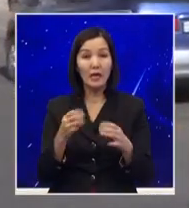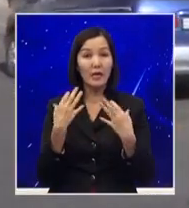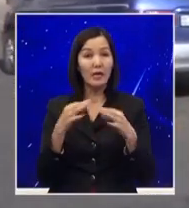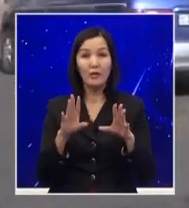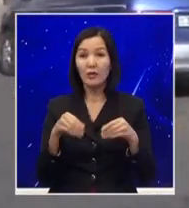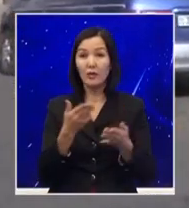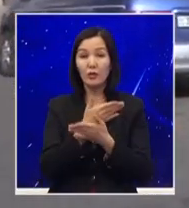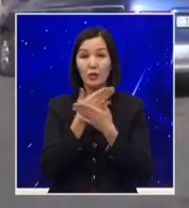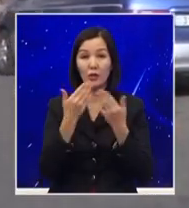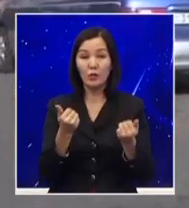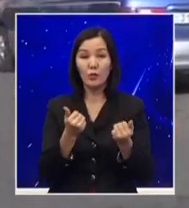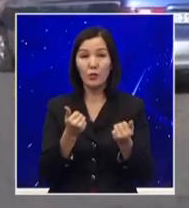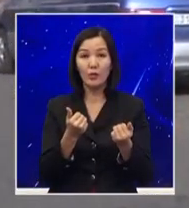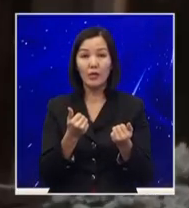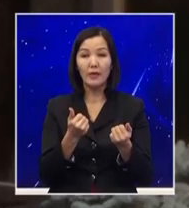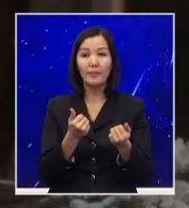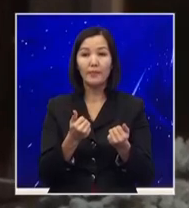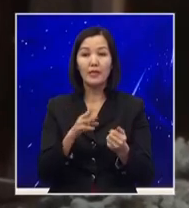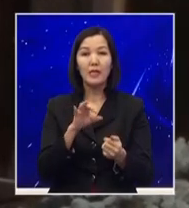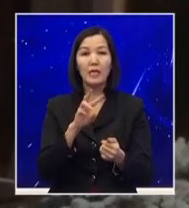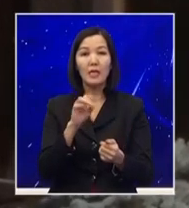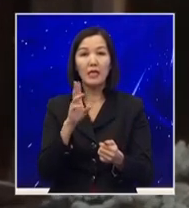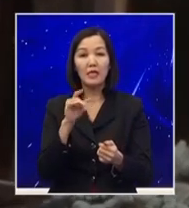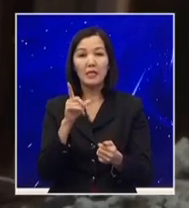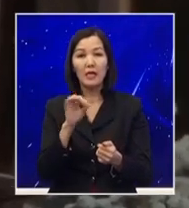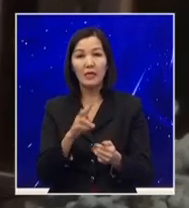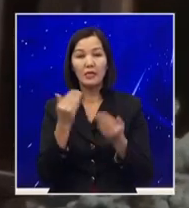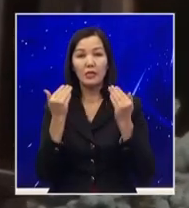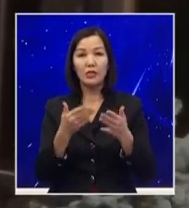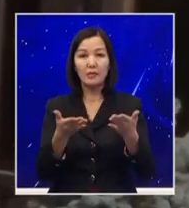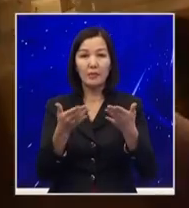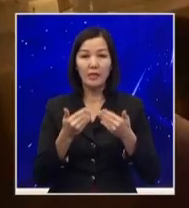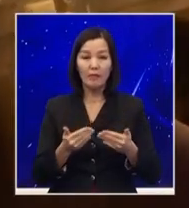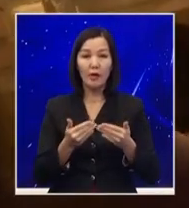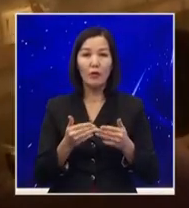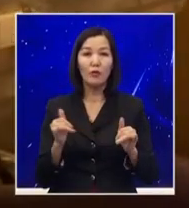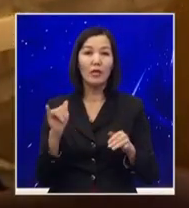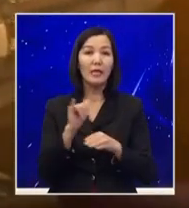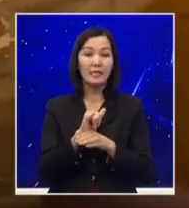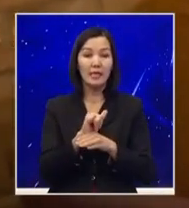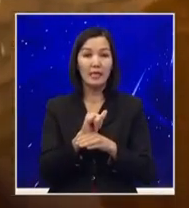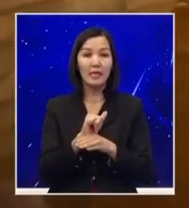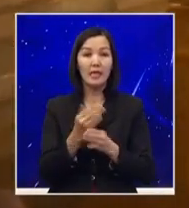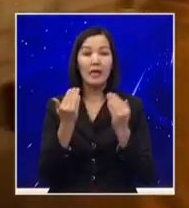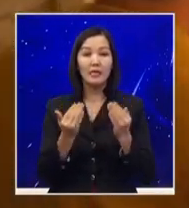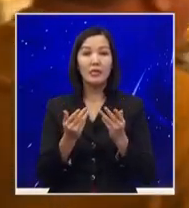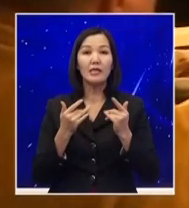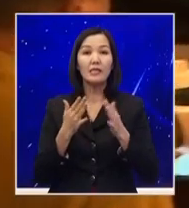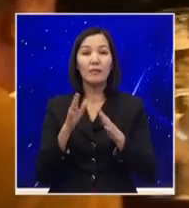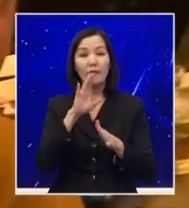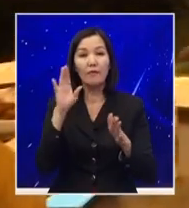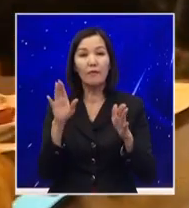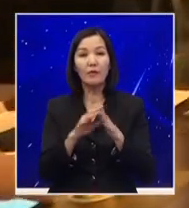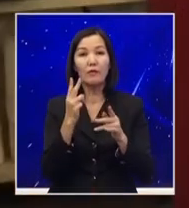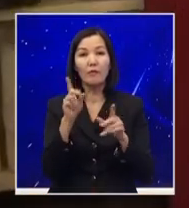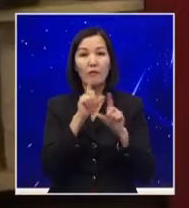Игнорируют постановление и руководство кафе «Тенисхан». Его сотрудники продолжают принимать у себя гостей. За пренебрежение карантинными требованиями на владельцев